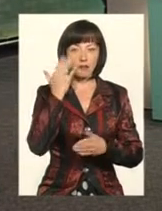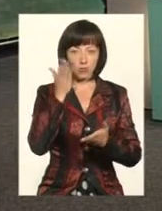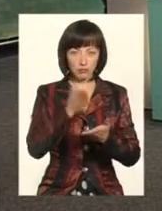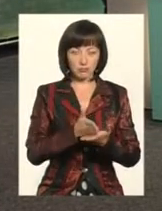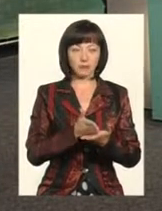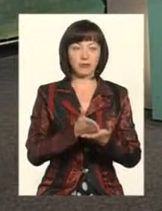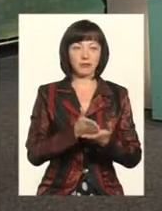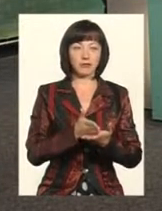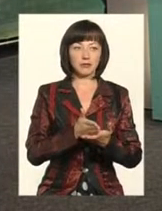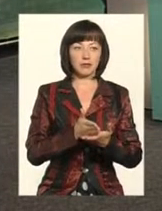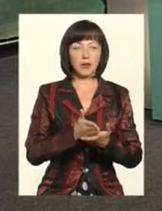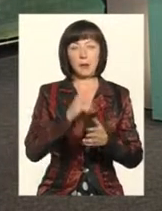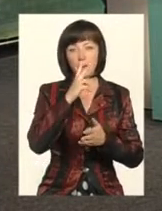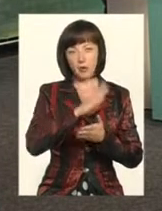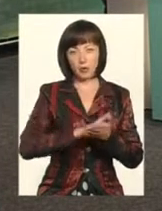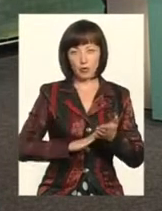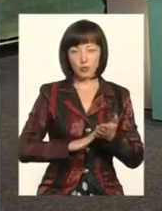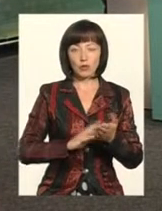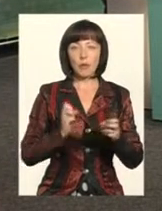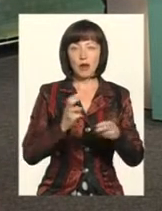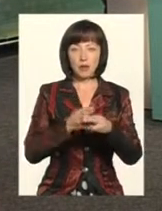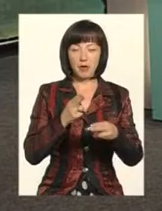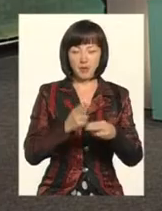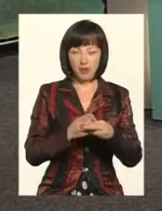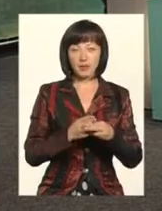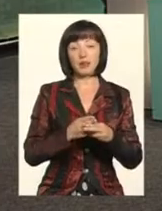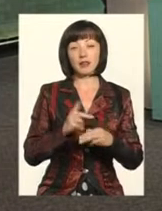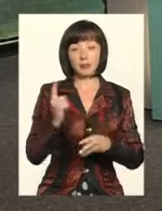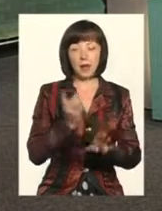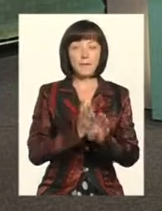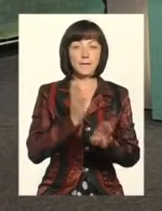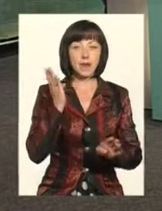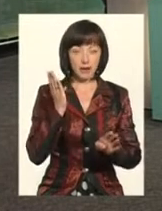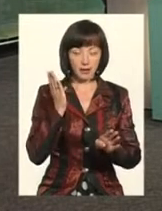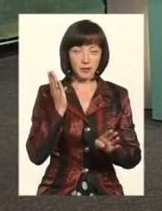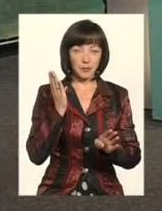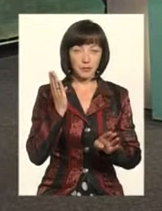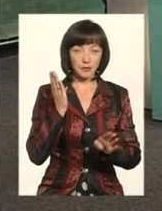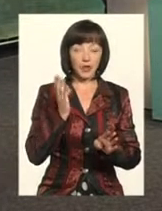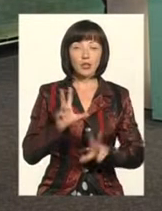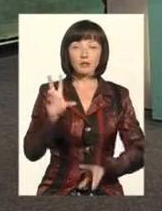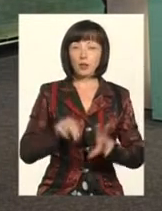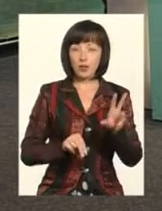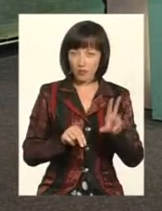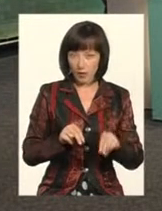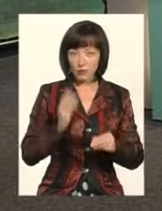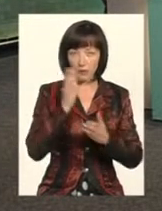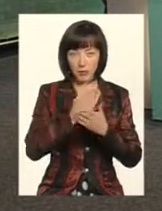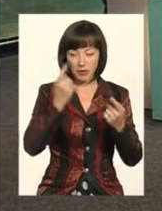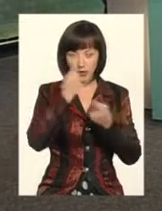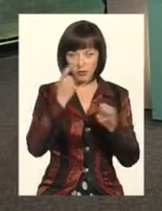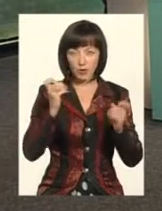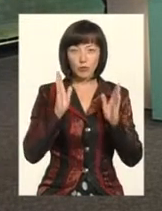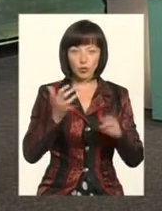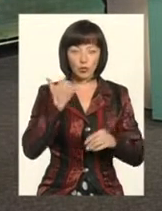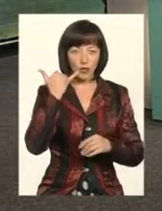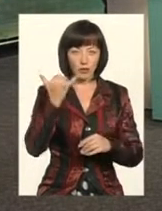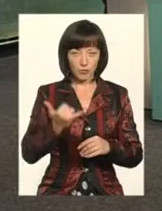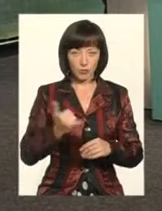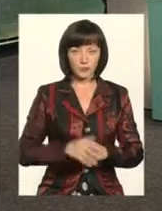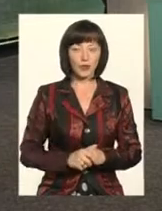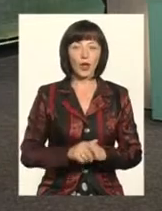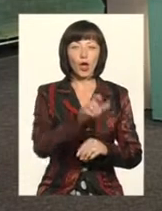я перепрошую, якщо буду перебивати, тому що насамперед сподіваюся, що прямий ефір і будуть телефонні дзвінки, люди